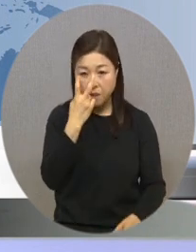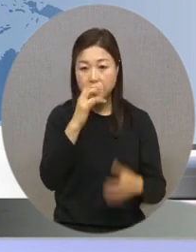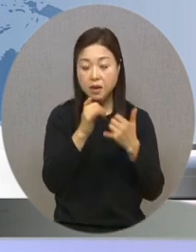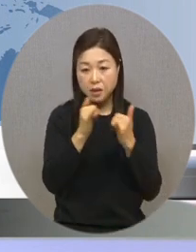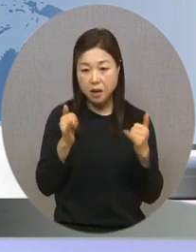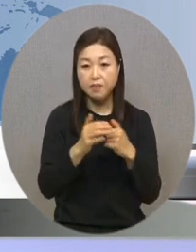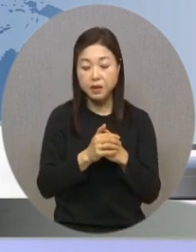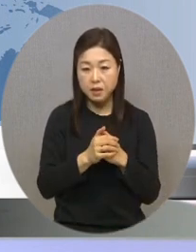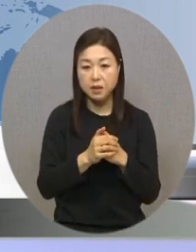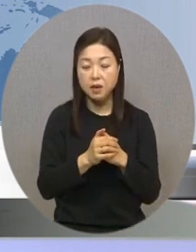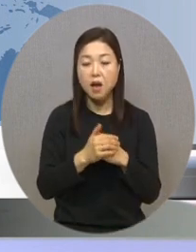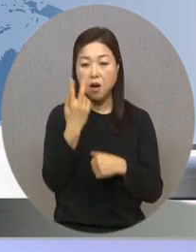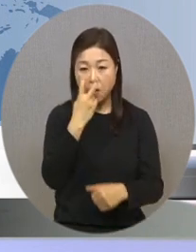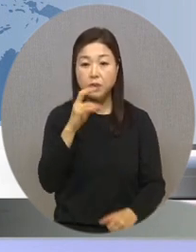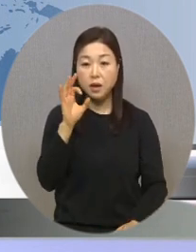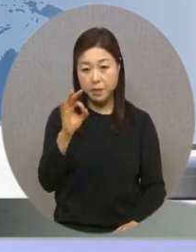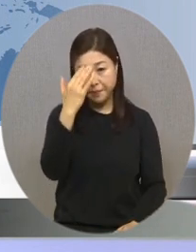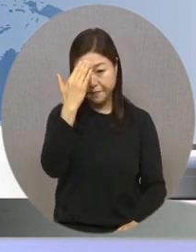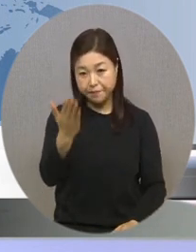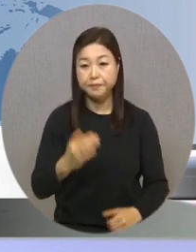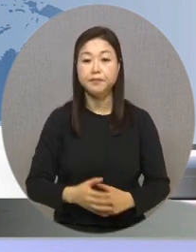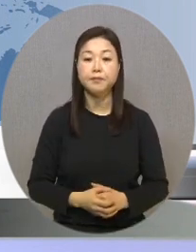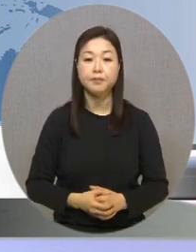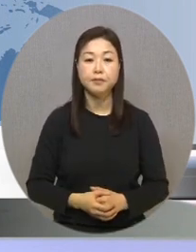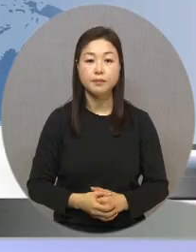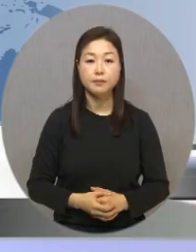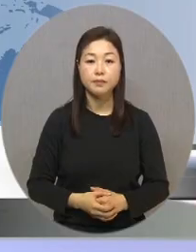수 있는데요. 김정현 기자가 전해드립니다.